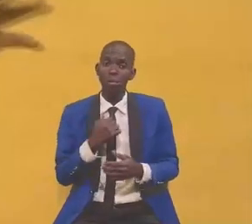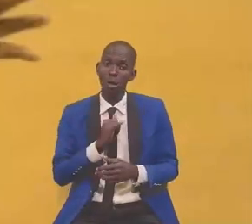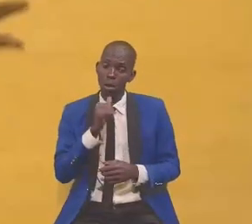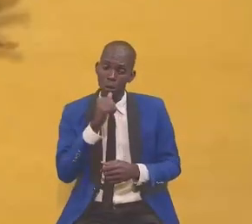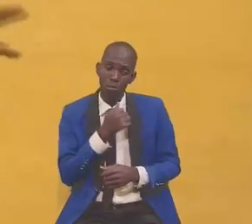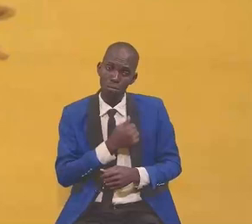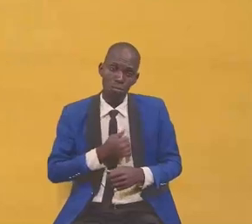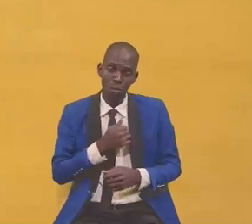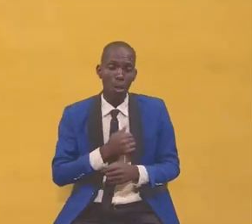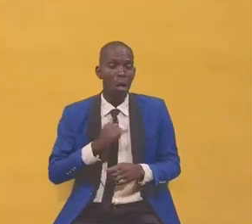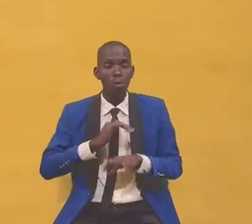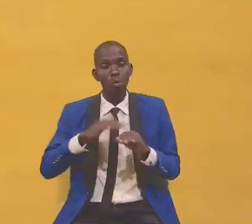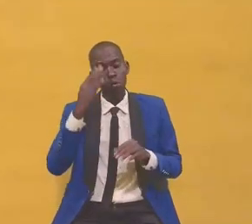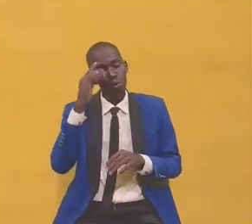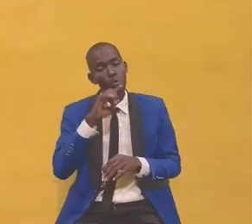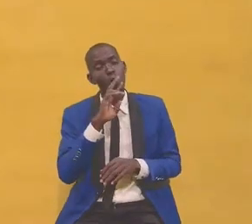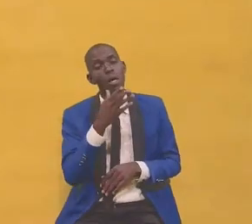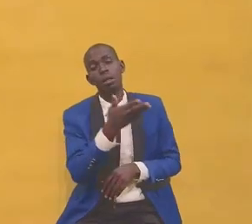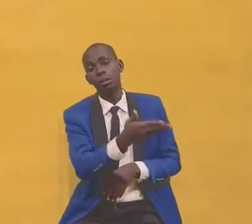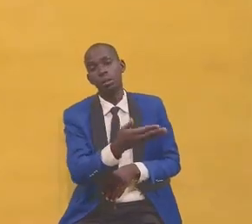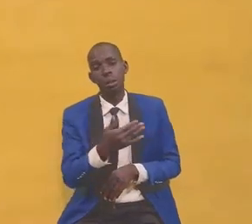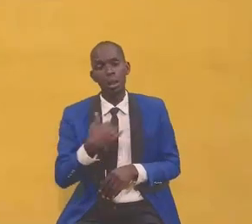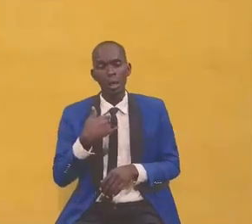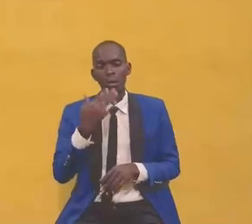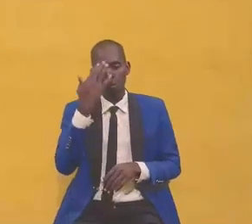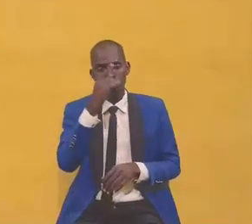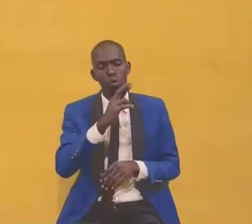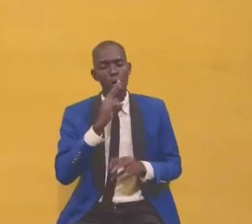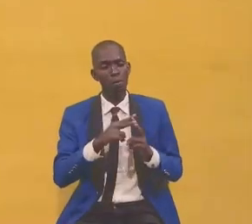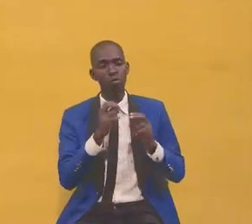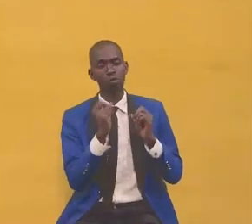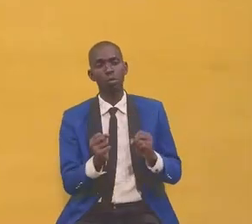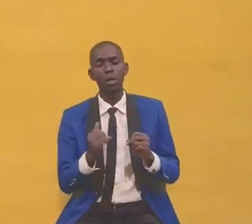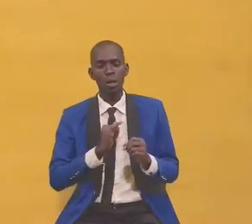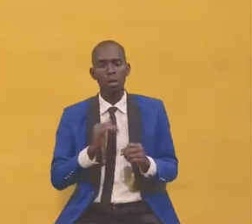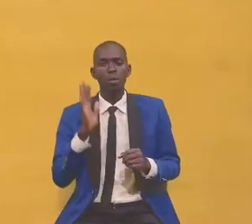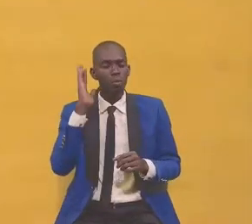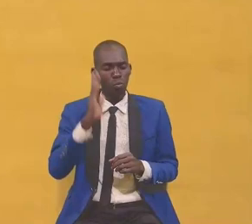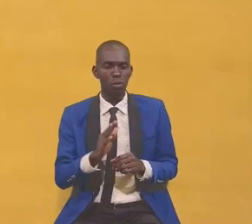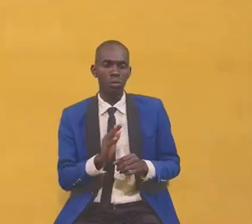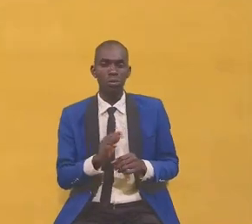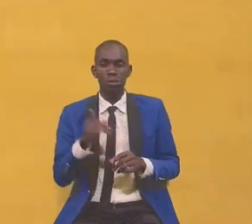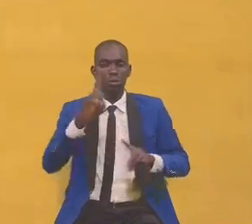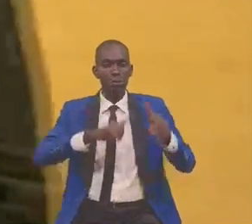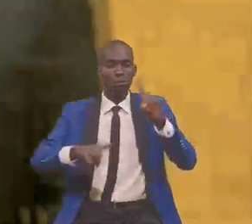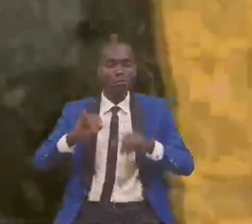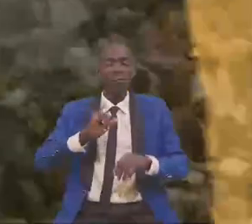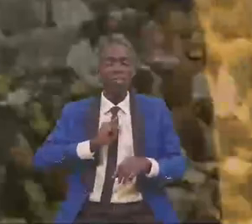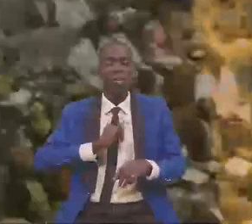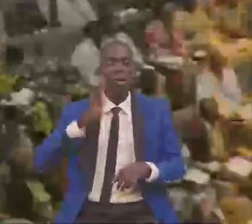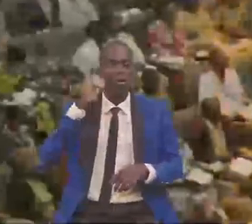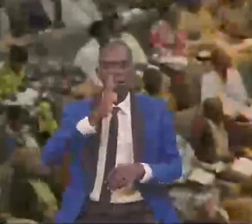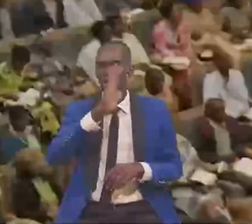Hein. Oh, je sais combien de puissance. Je ne vais plus jamais dire désolé à quelqu'un. Tous ces messagers du